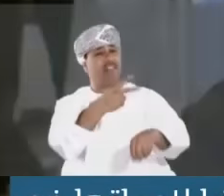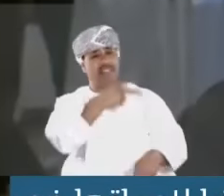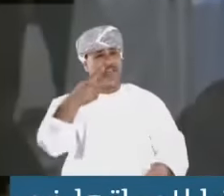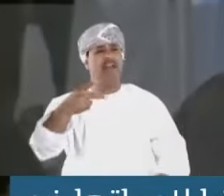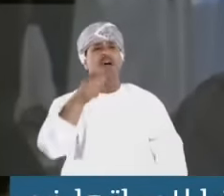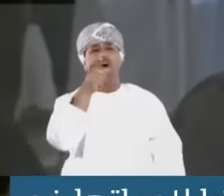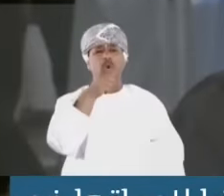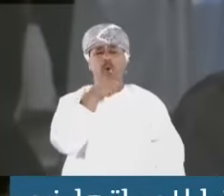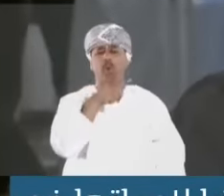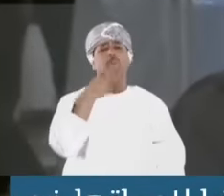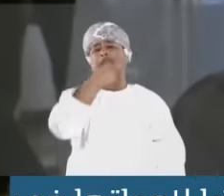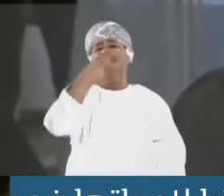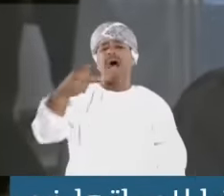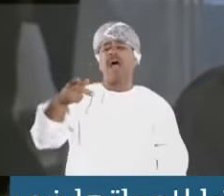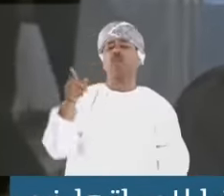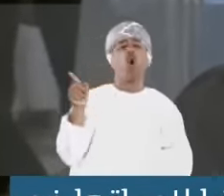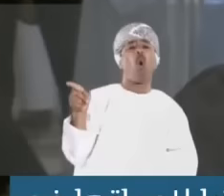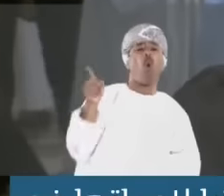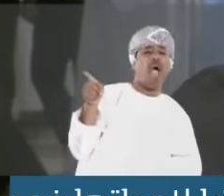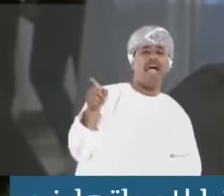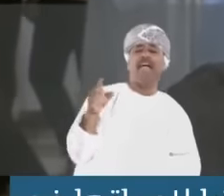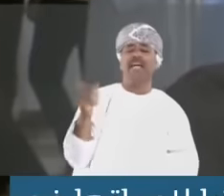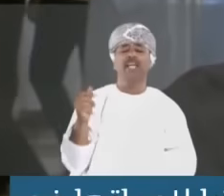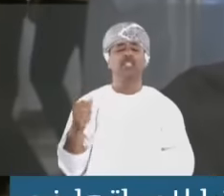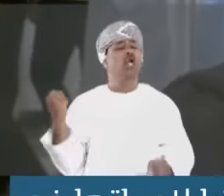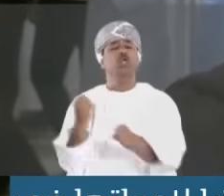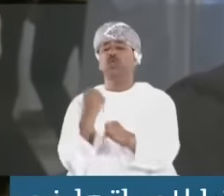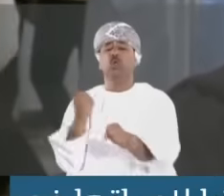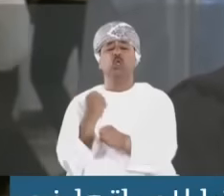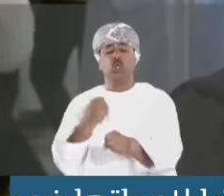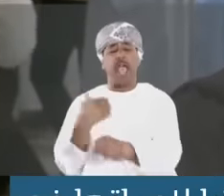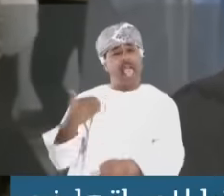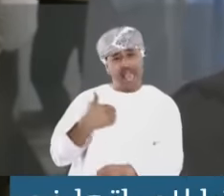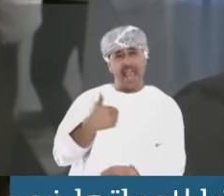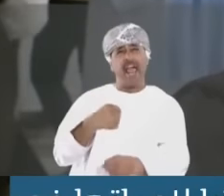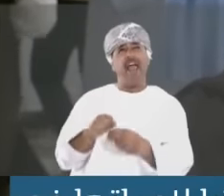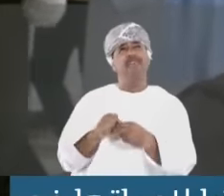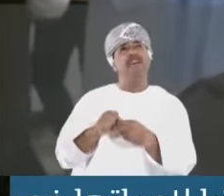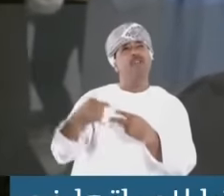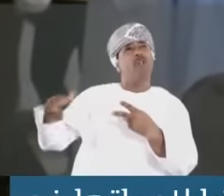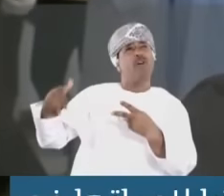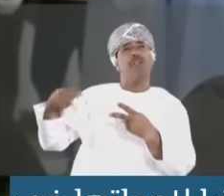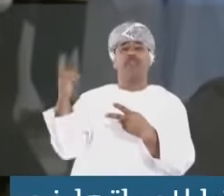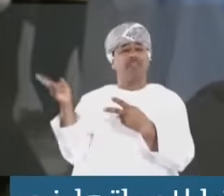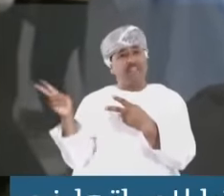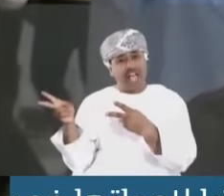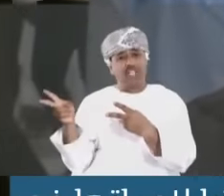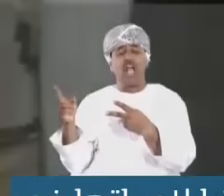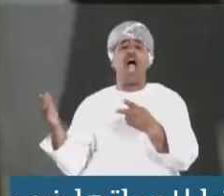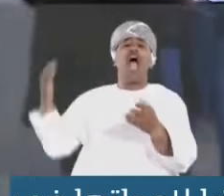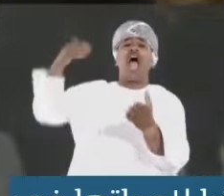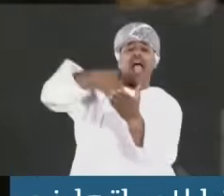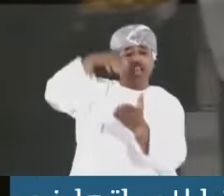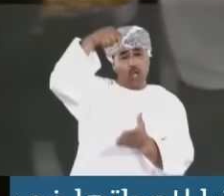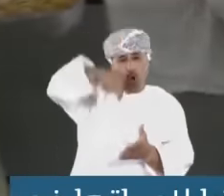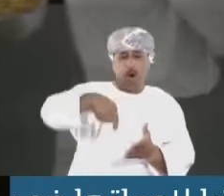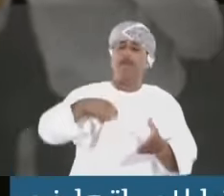معرض عبارة عن الشغل اللي أنا عملته من 2012 لحد اليوم هذه.